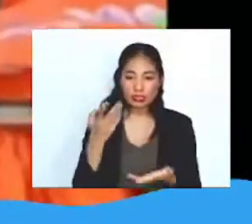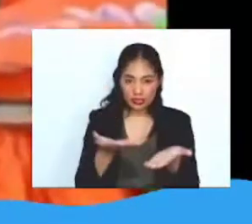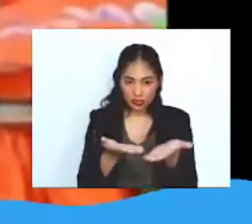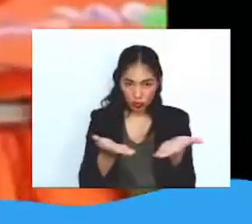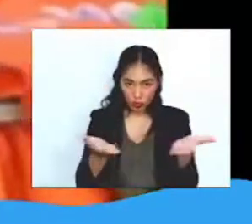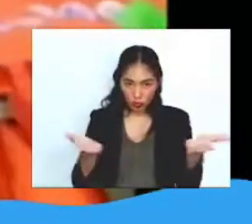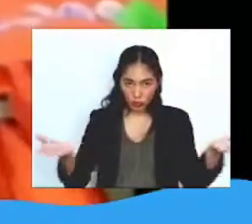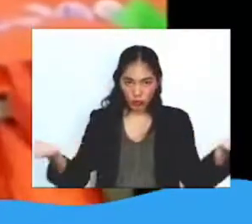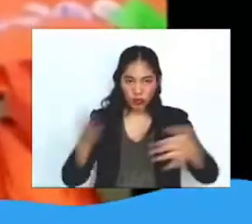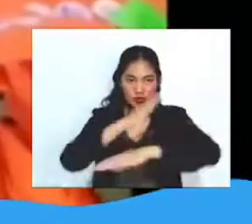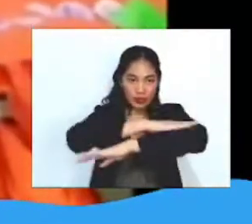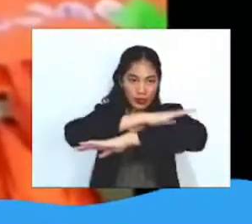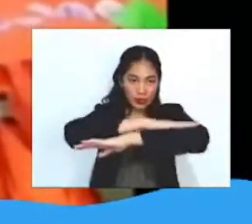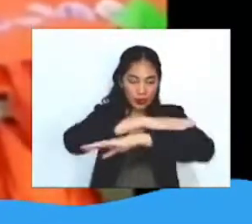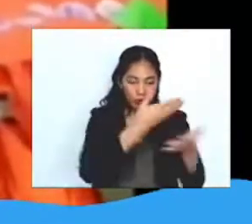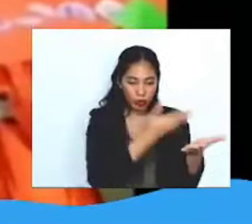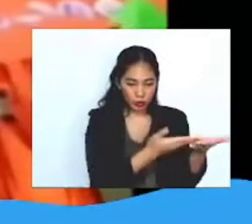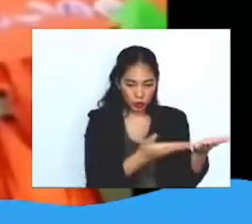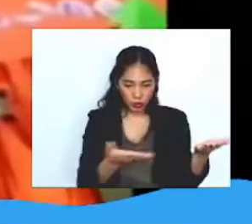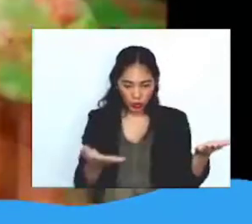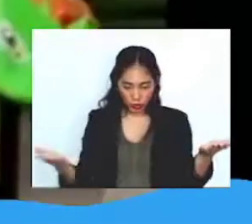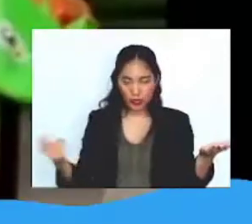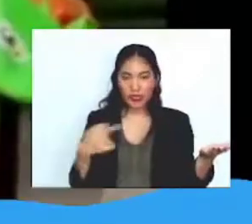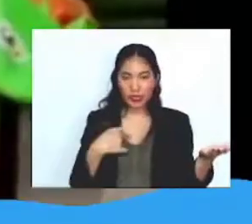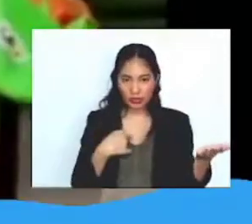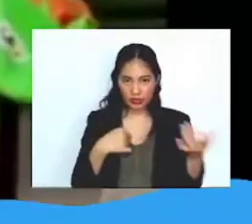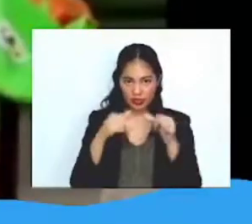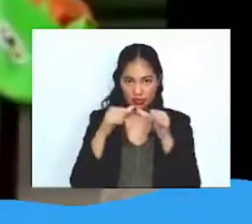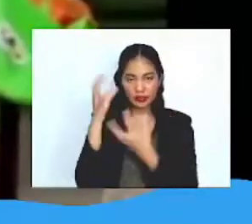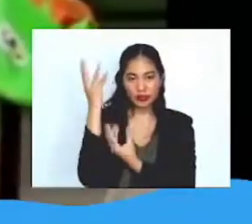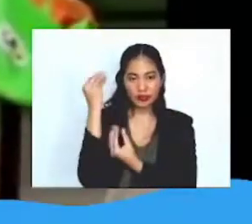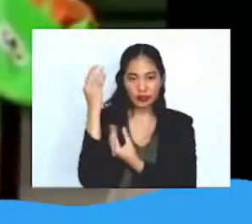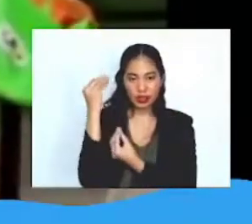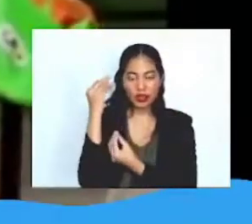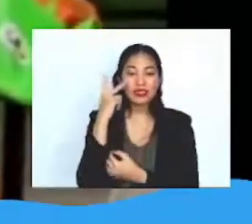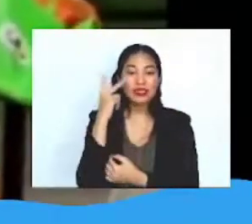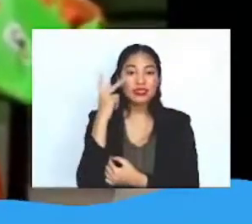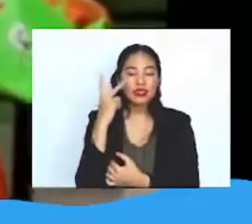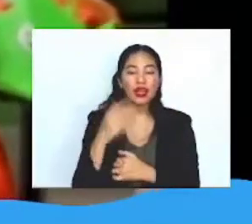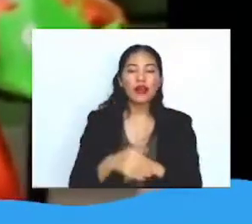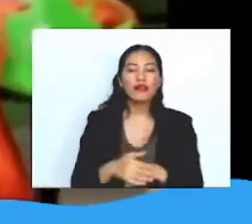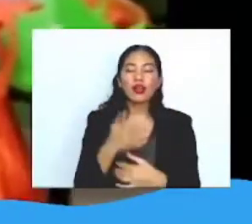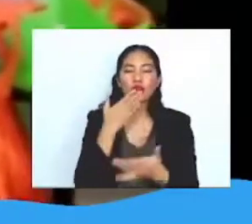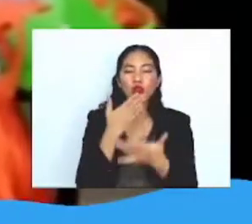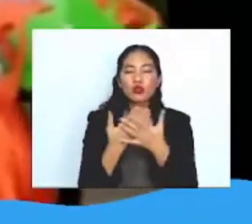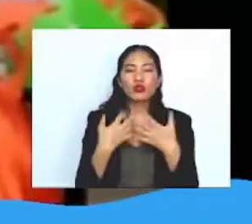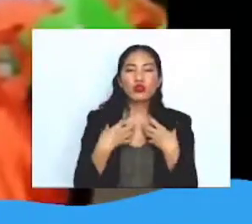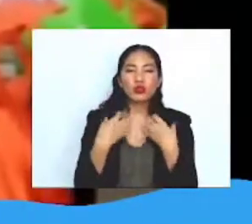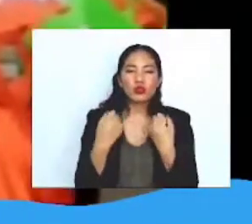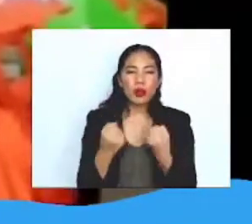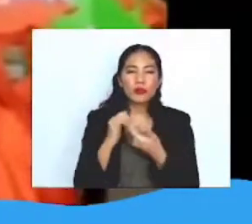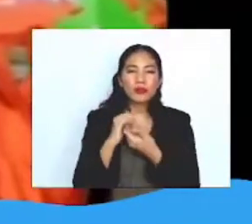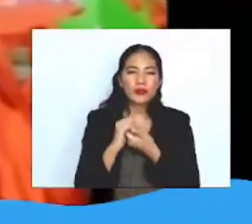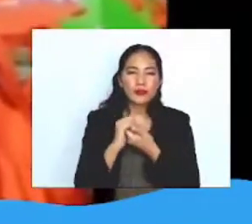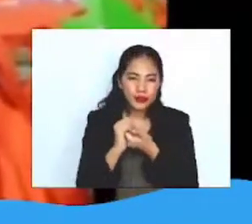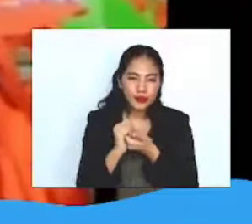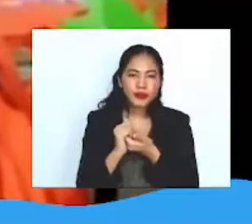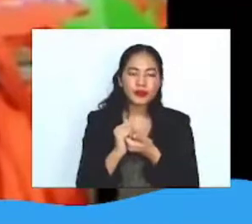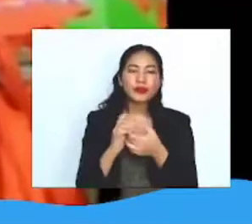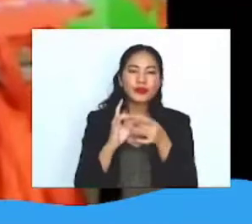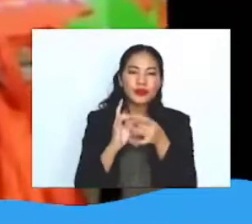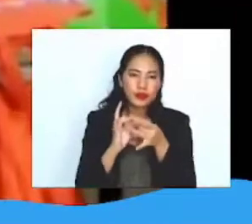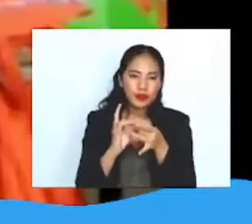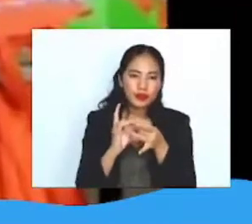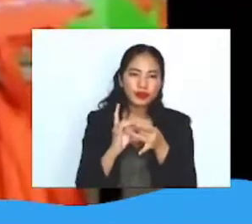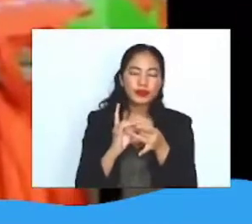dito dahil po sa napakahusay na partnership na nangyayari po sa pagitan ng Schools Division Office